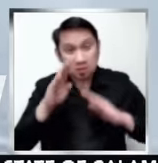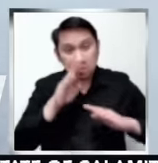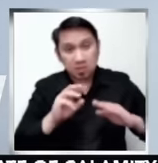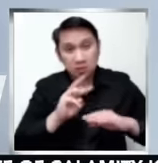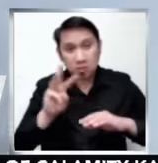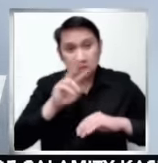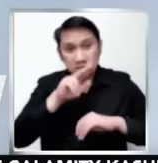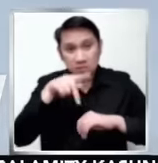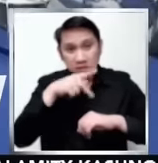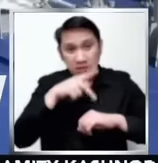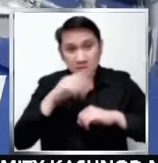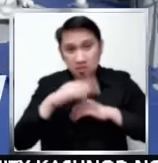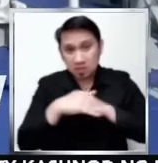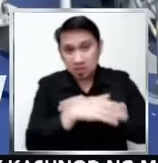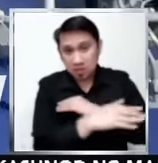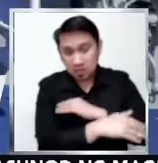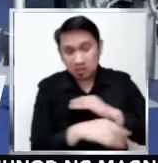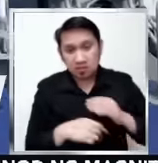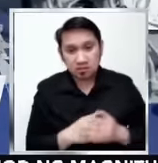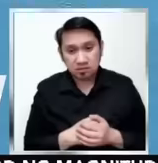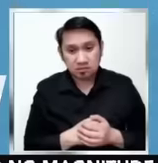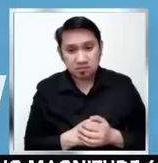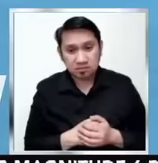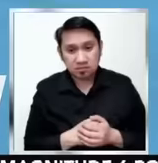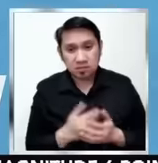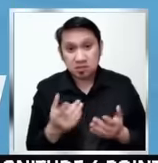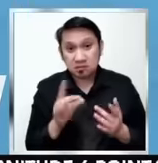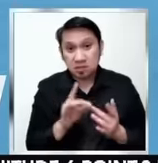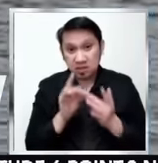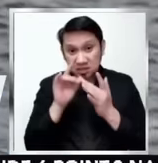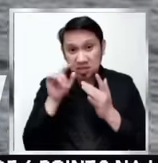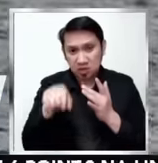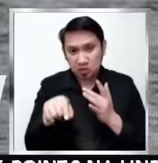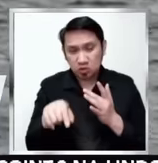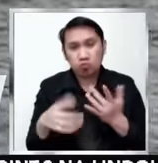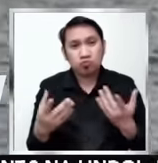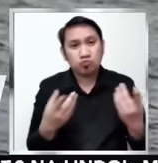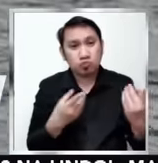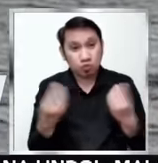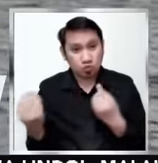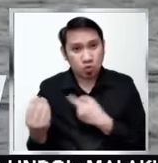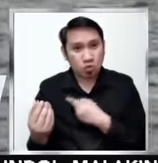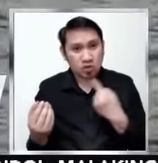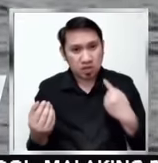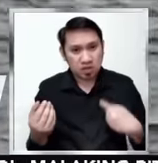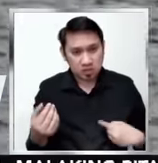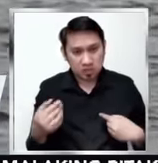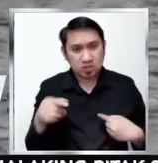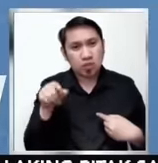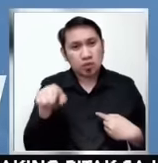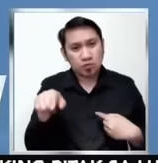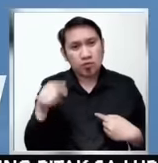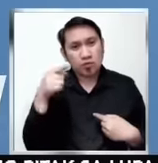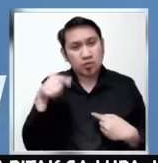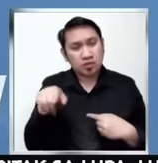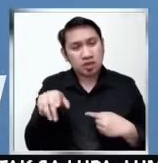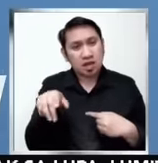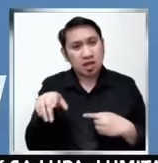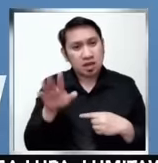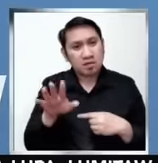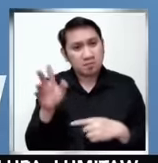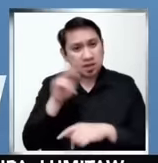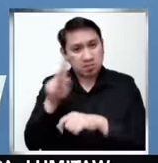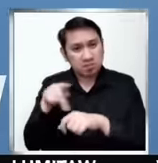tinukoy ang pangaharas at dangerous maneuvers ng China Coast Guard at Maritime Militia sa mga resupply mission ng Pilipinas sa Ayungin Shoal at ang